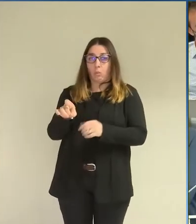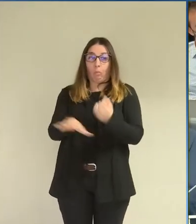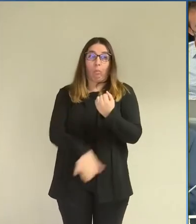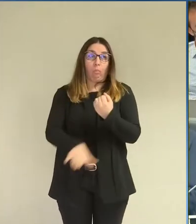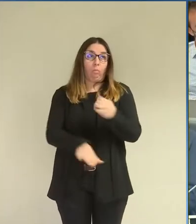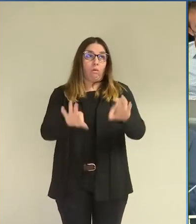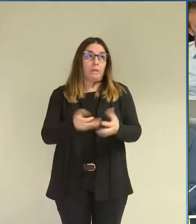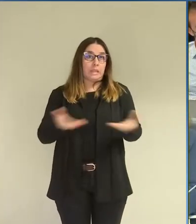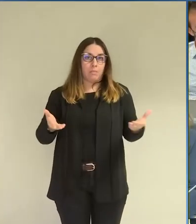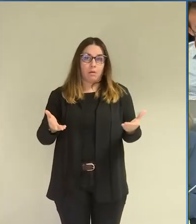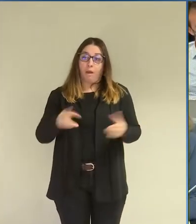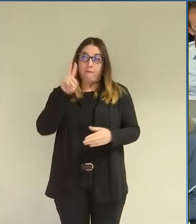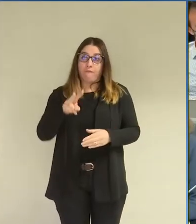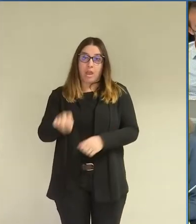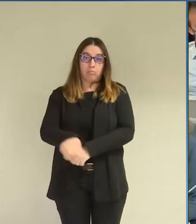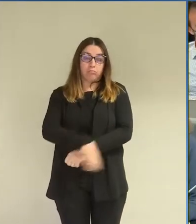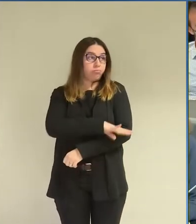dire que l'émotion n'a frappé